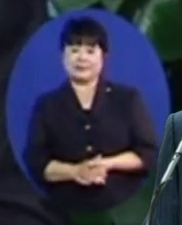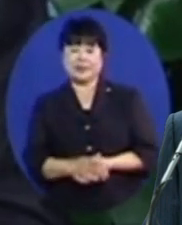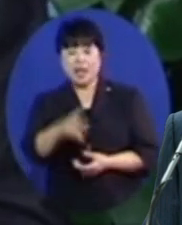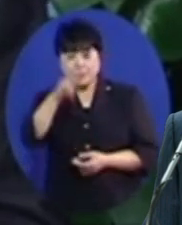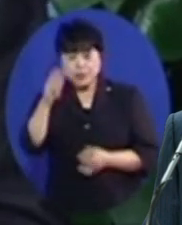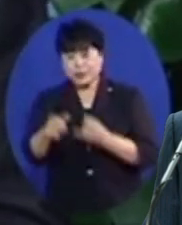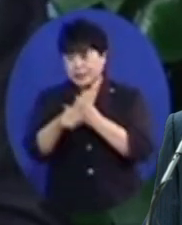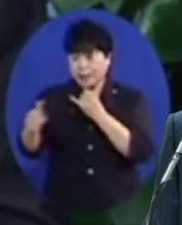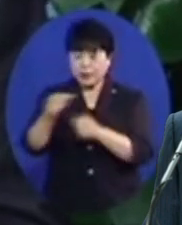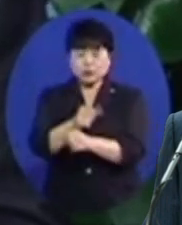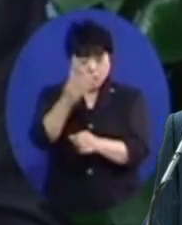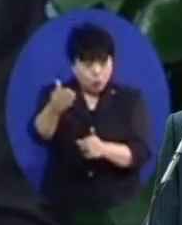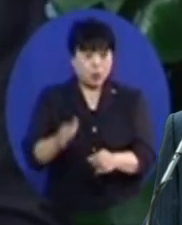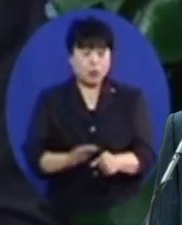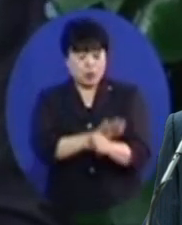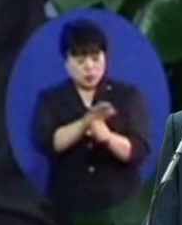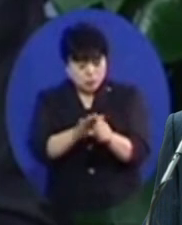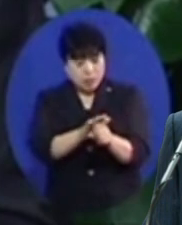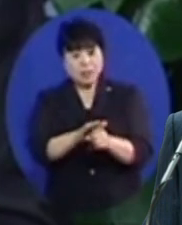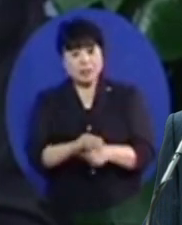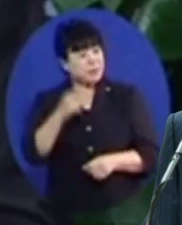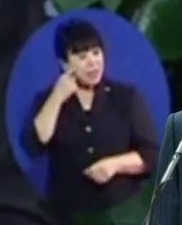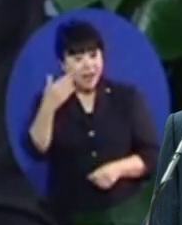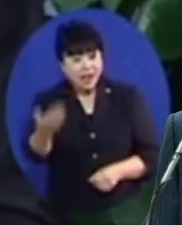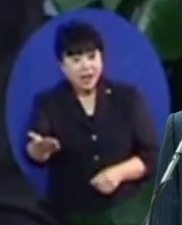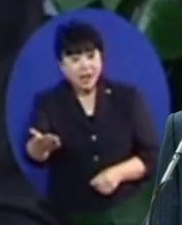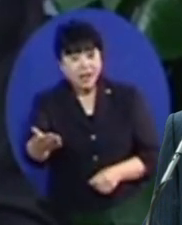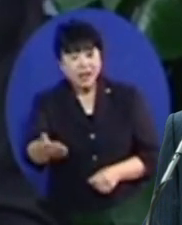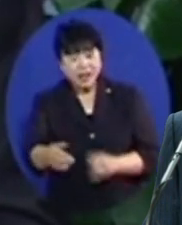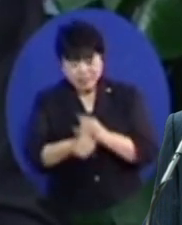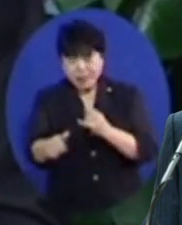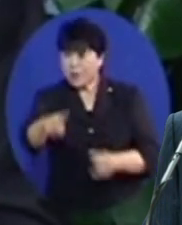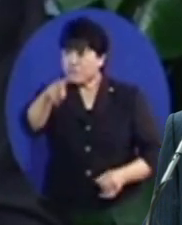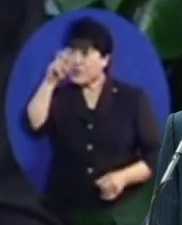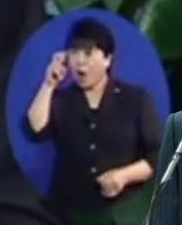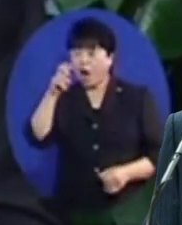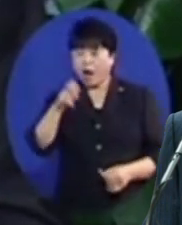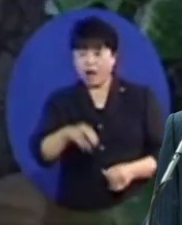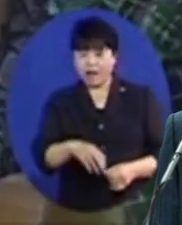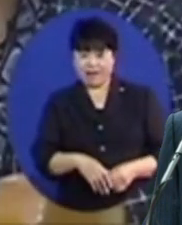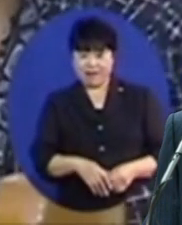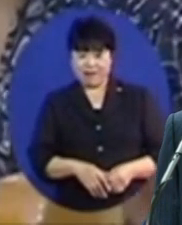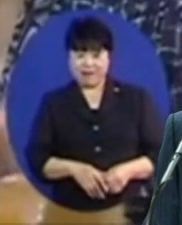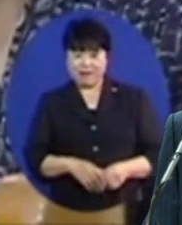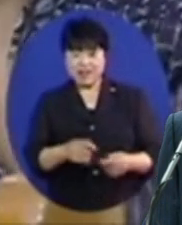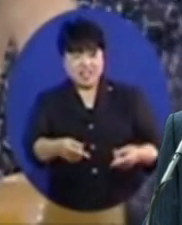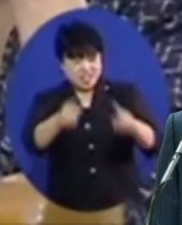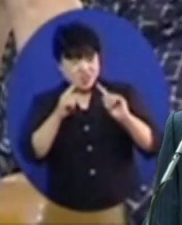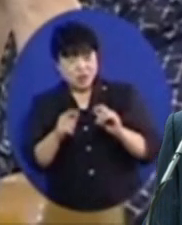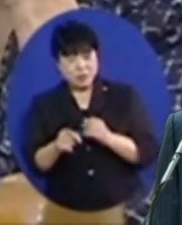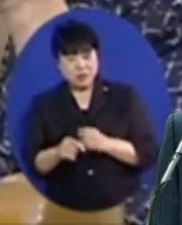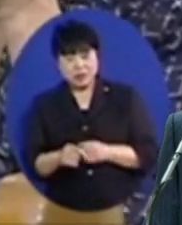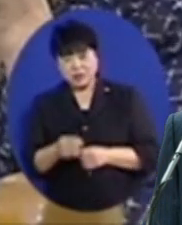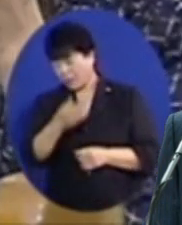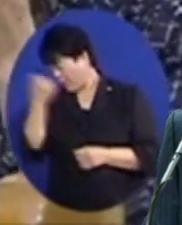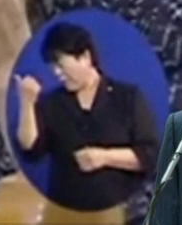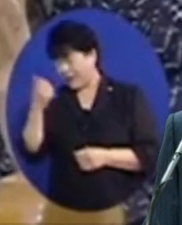미운 남편을 용서하고 사랑하게 됩니까? 꼬락서니 보기 싫어서 들어오면 얼굴을 돌려버리죠.